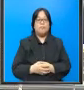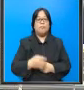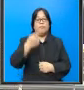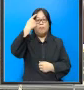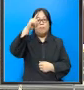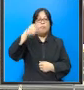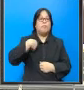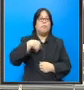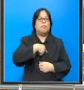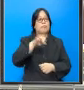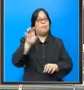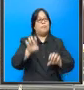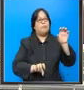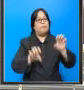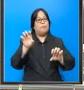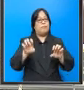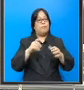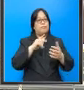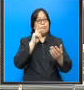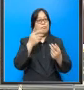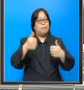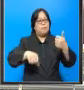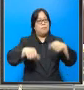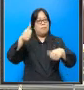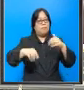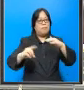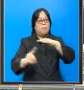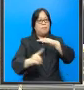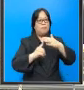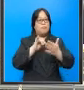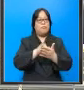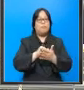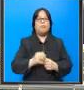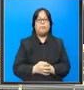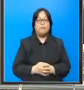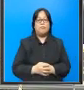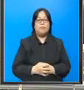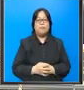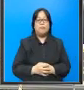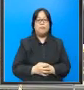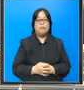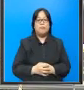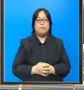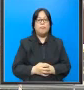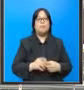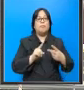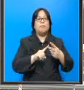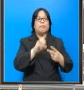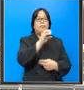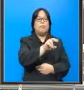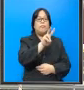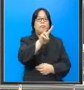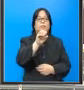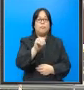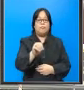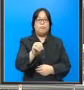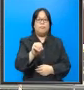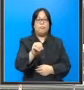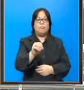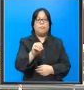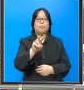untuk kita menilai keberkesanan Dahsyat tersebut saya menyentuh kosong